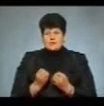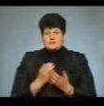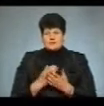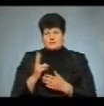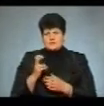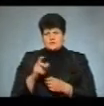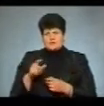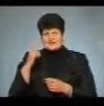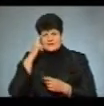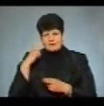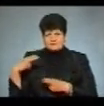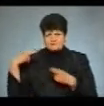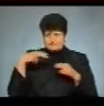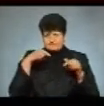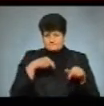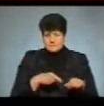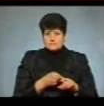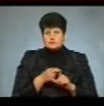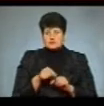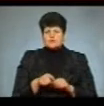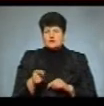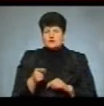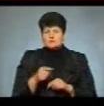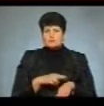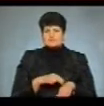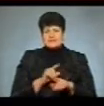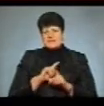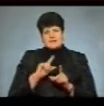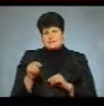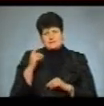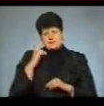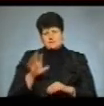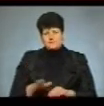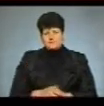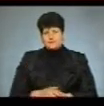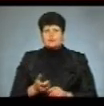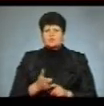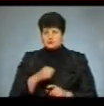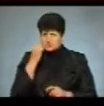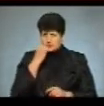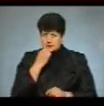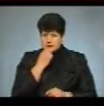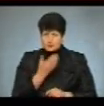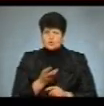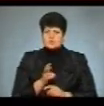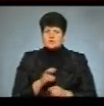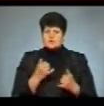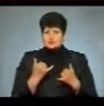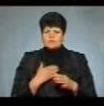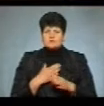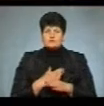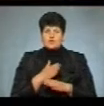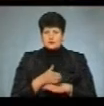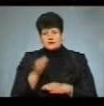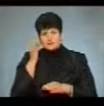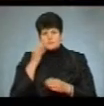200 чоловік з Києва, тому в зв'язку з тим, що тернопільські поліцейські не відряджалися в Київ. Що ж, я вам дуже дякую, що зайшли сьогодні до нас у гості.